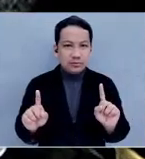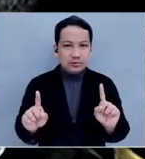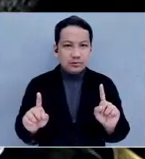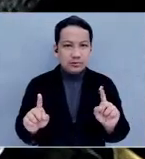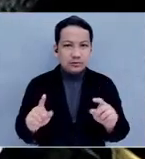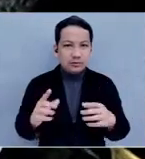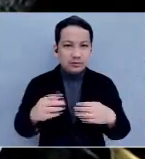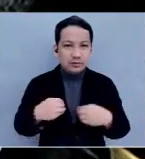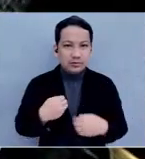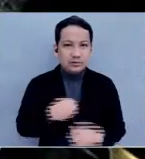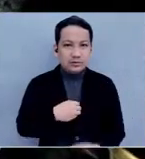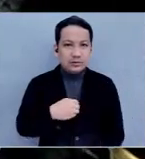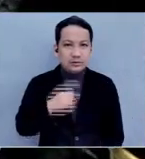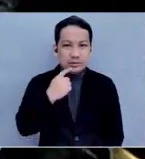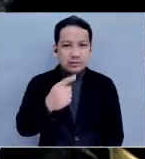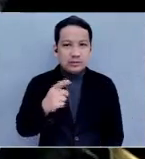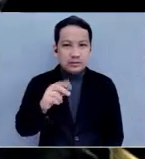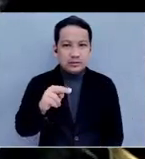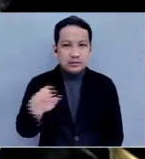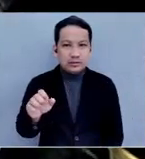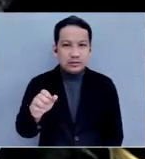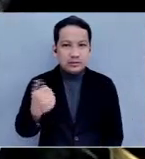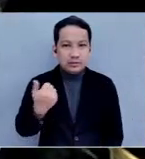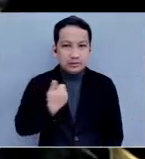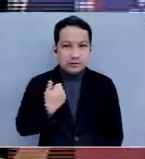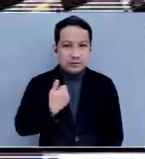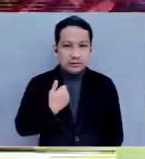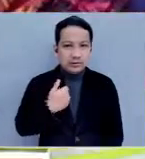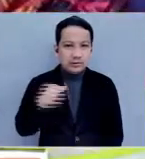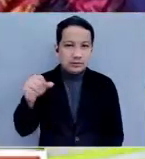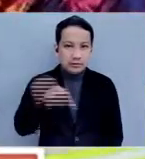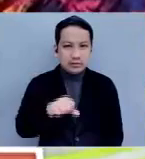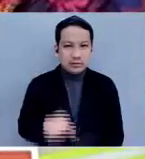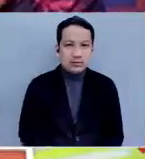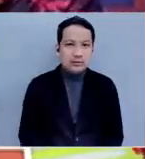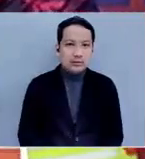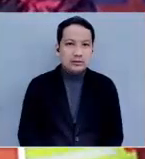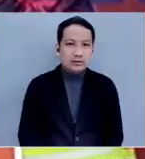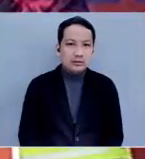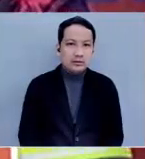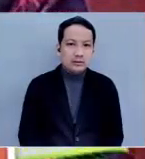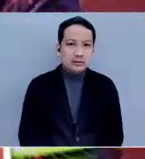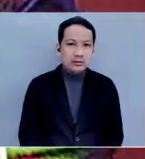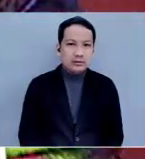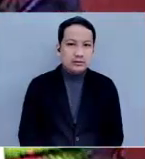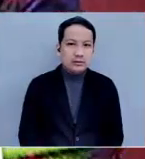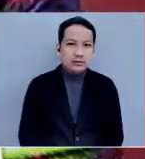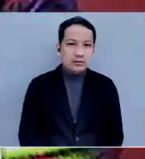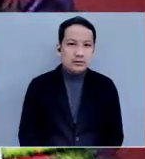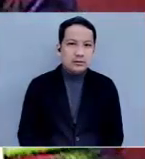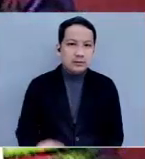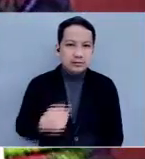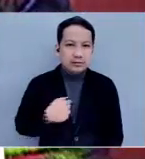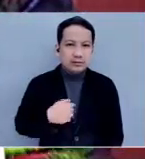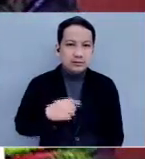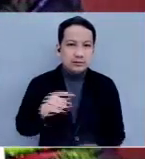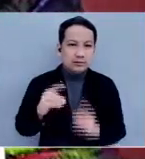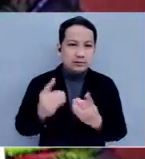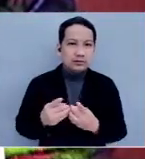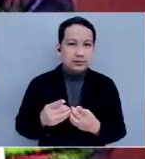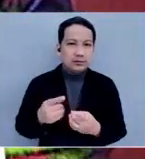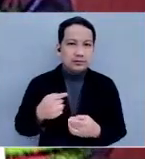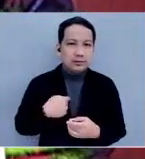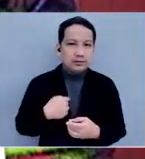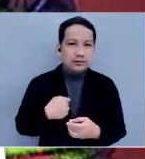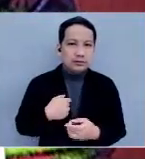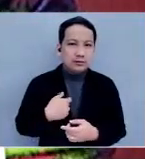at goalkeeper Neil Etheridge ang sisi sa pagkatalo. It hurts. I think it hurts everyone in that dressing room. It does hurt everyone in that